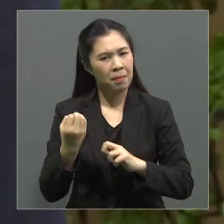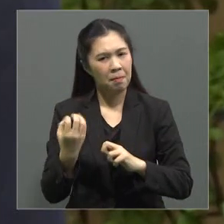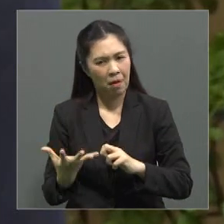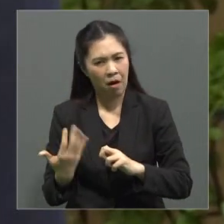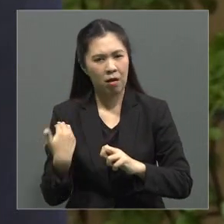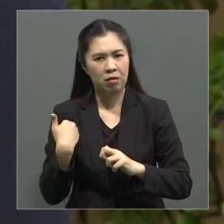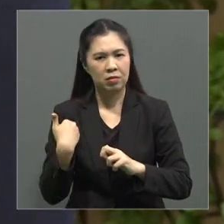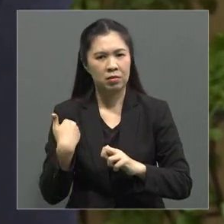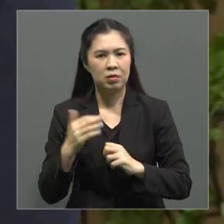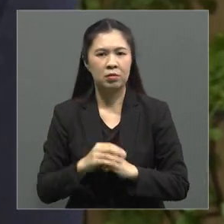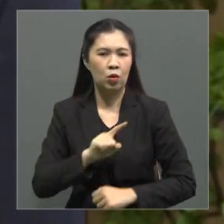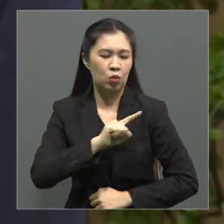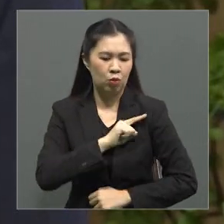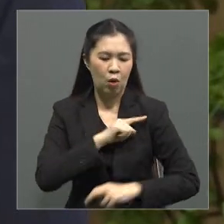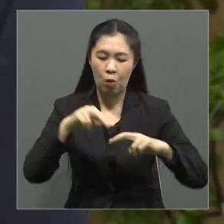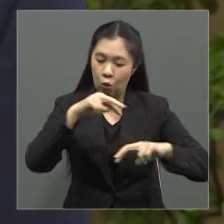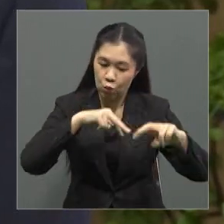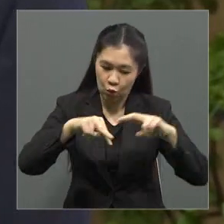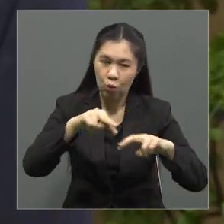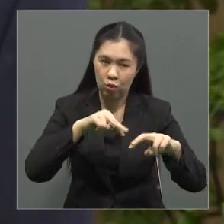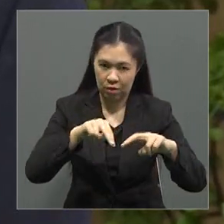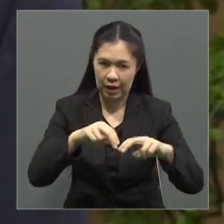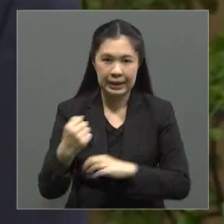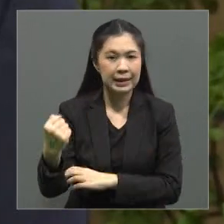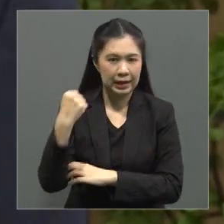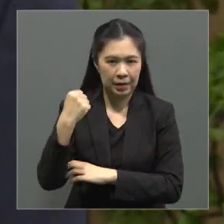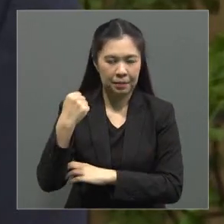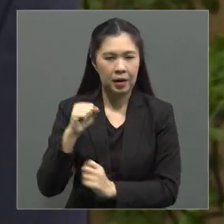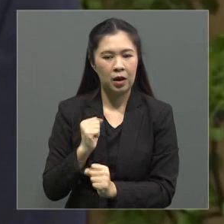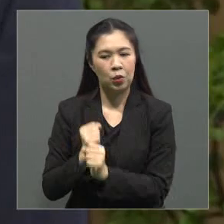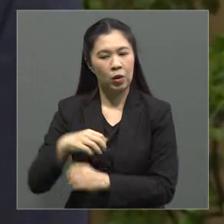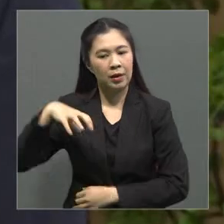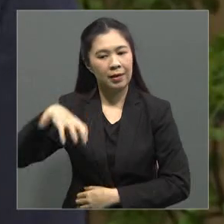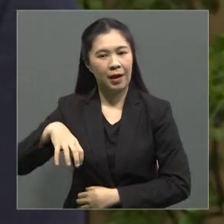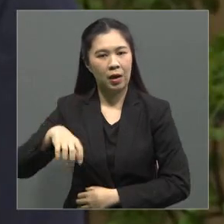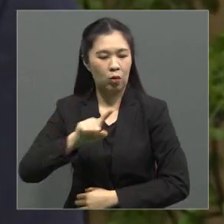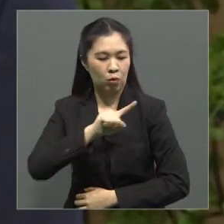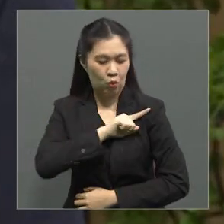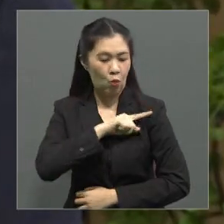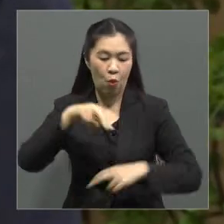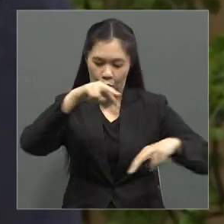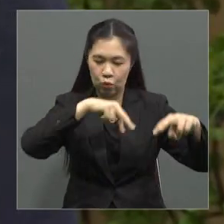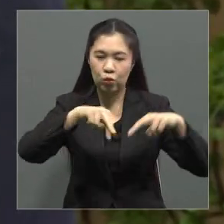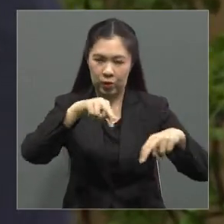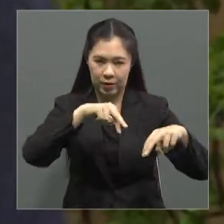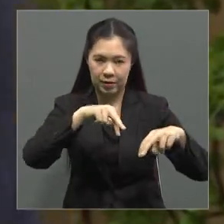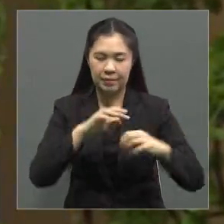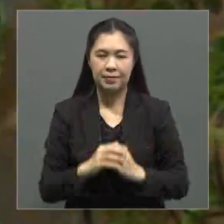อาจจะต้องถูกในให้ดูแลให้ให้ใกล้ชิดมากยิ่งขึ้นมีหน่วยงานที่เกี่ยวข้องมากำกับดูแลให้มากยิ่งขึ้น